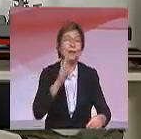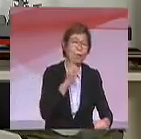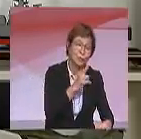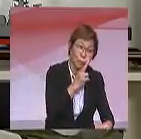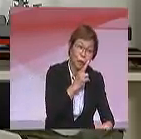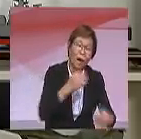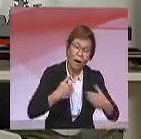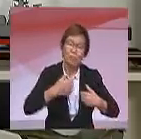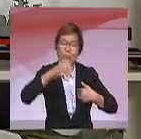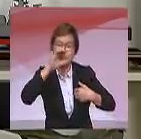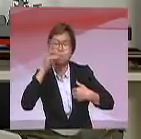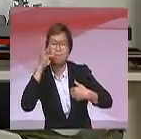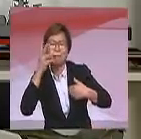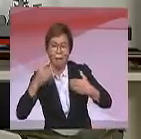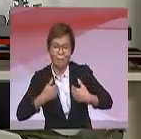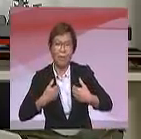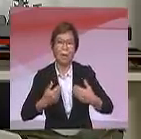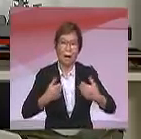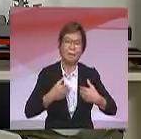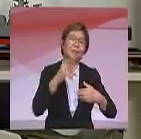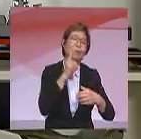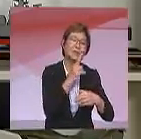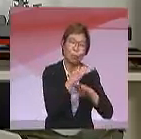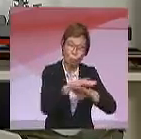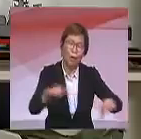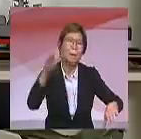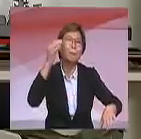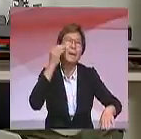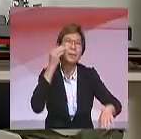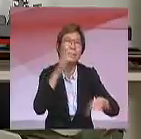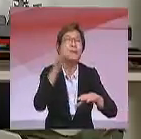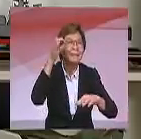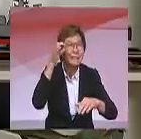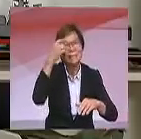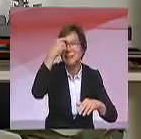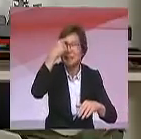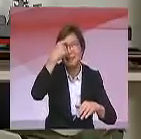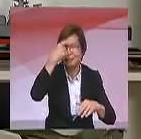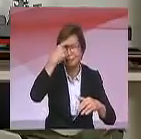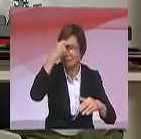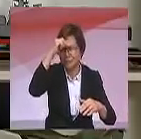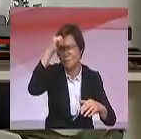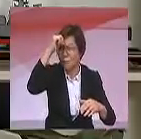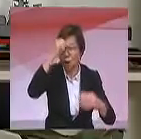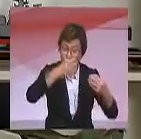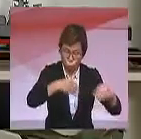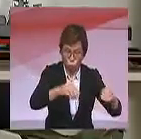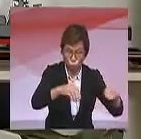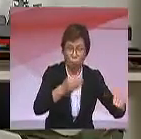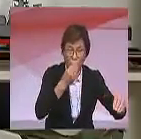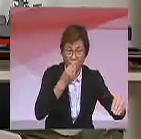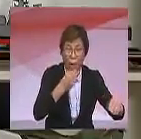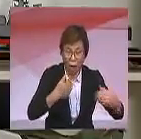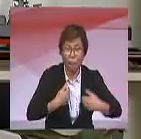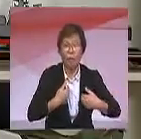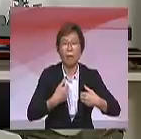juga minuman keras. Sebab itu ada restoran-restoran bukan Melayu, restoran Cina, restoran India yang menjual makanan. Tapi